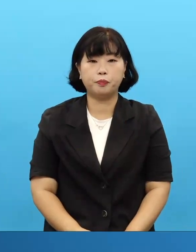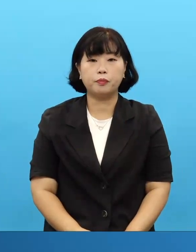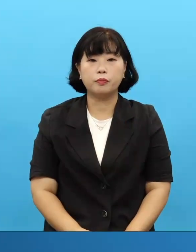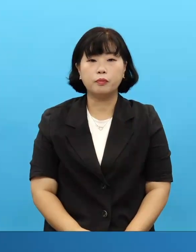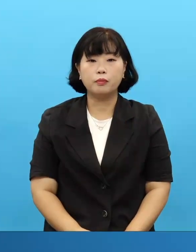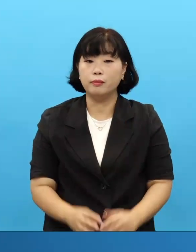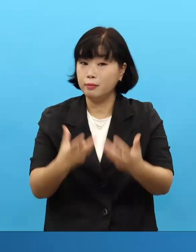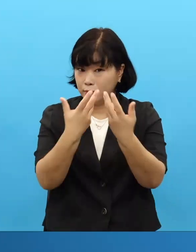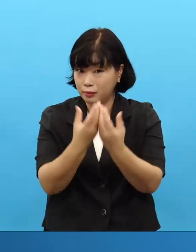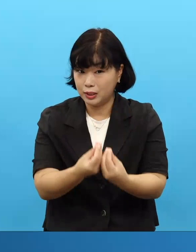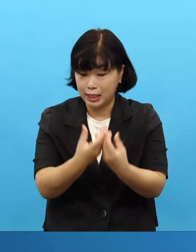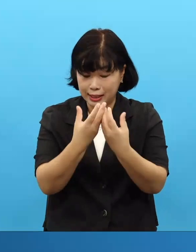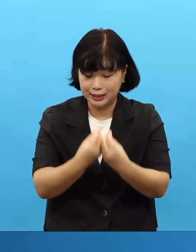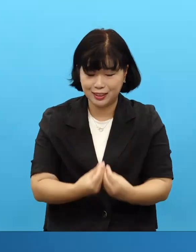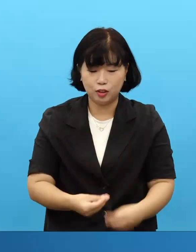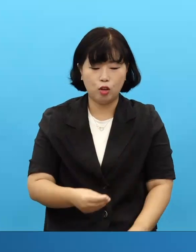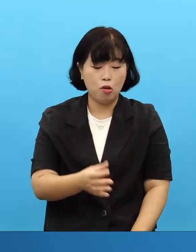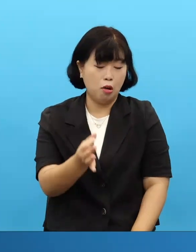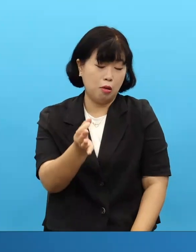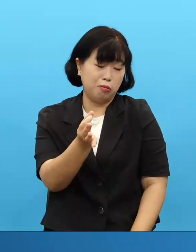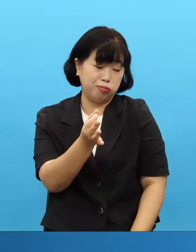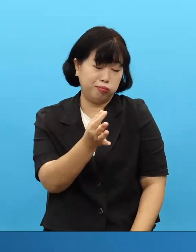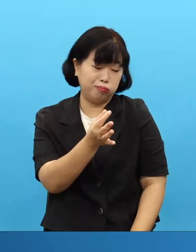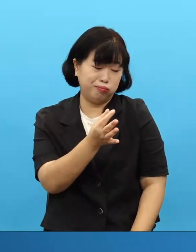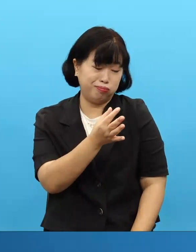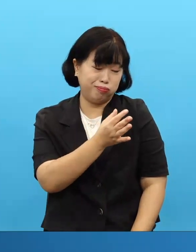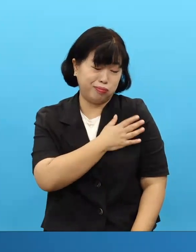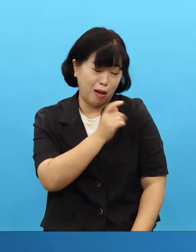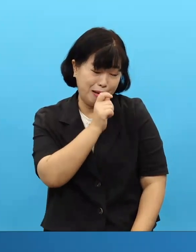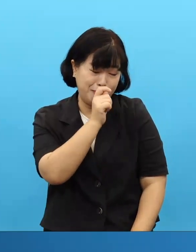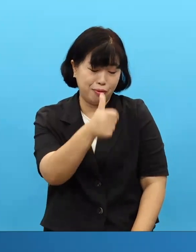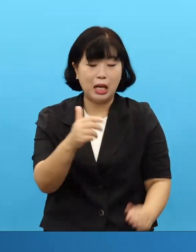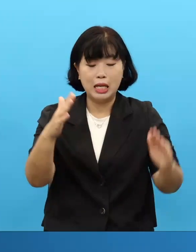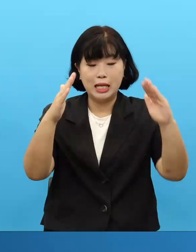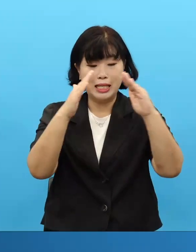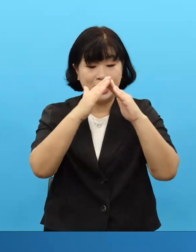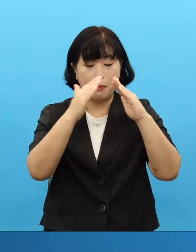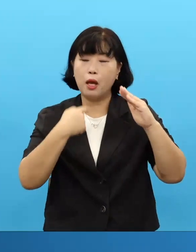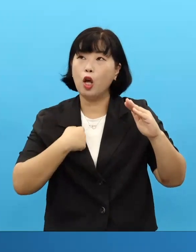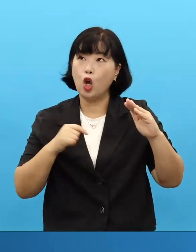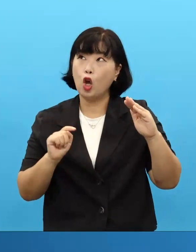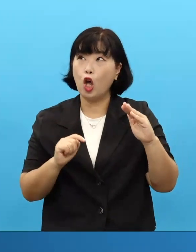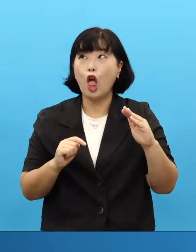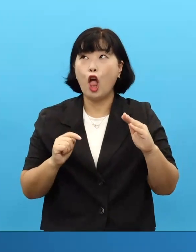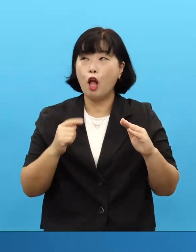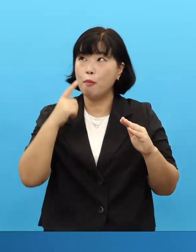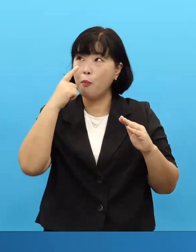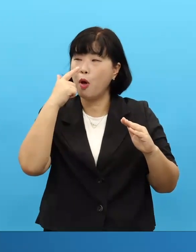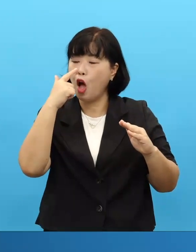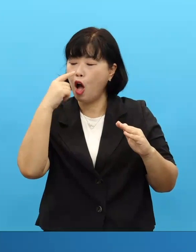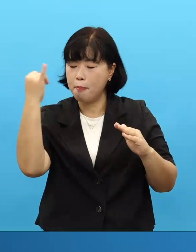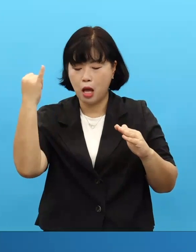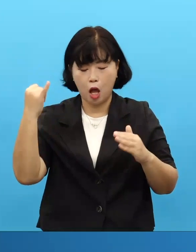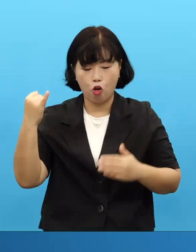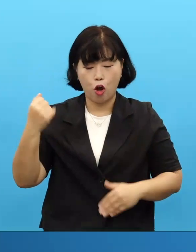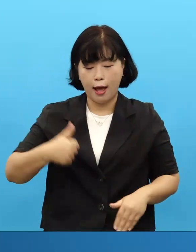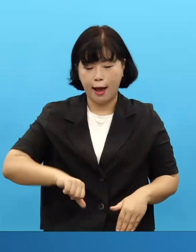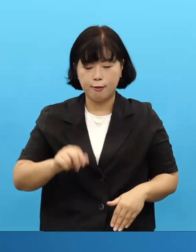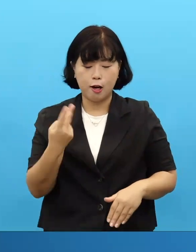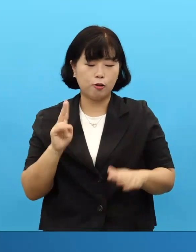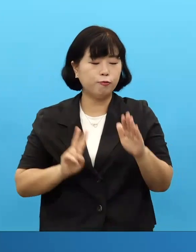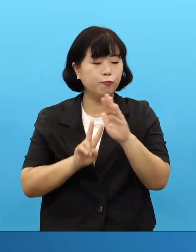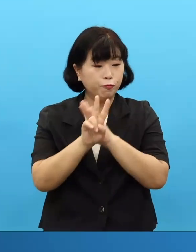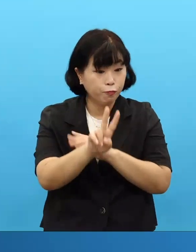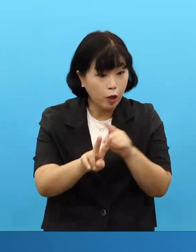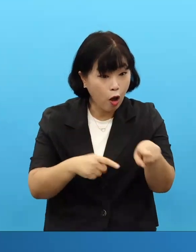있으니까 얘가 그걸 자꾸 만진 거예요. So for example, there's an anecdote where this child went to this very wealthy home and they had a big orchid. The